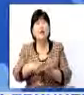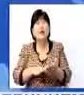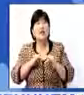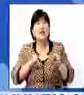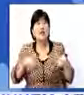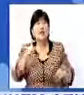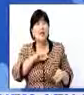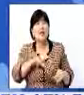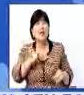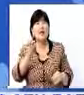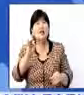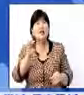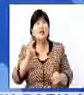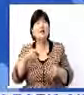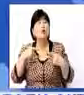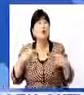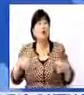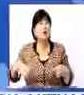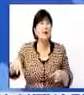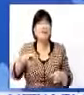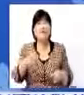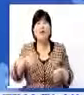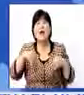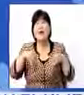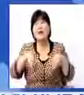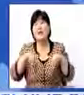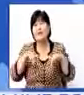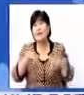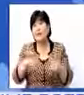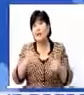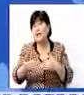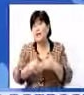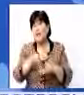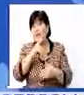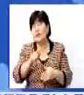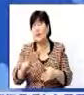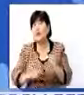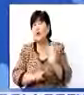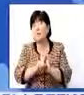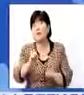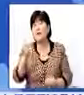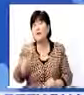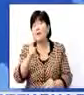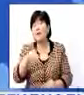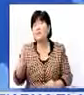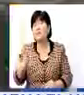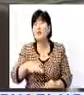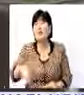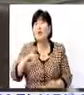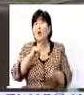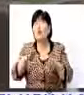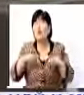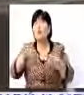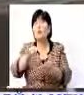расширение сотрудничества с Ираном и другими странами в агросфере. Так, в ближайшее время пройдет первый межрегиональный форум